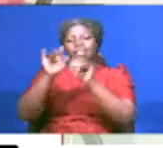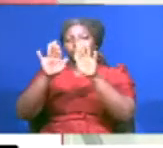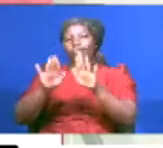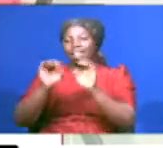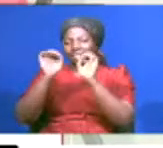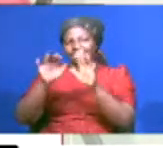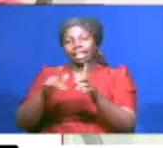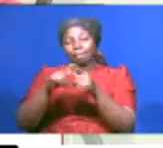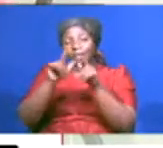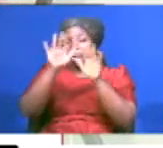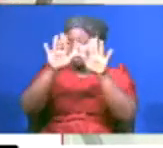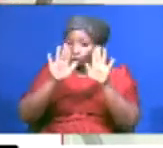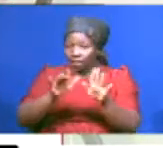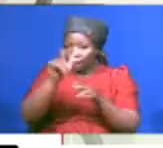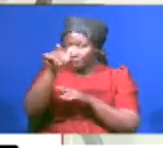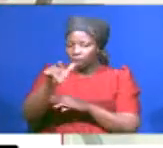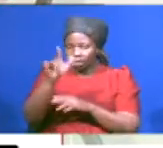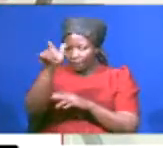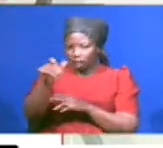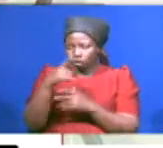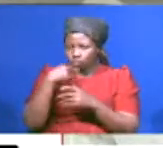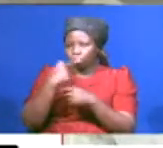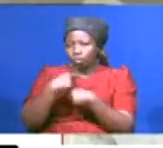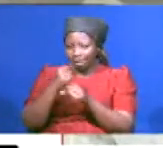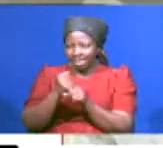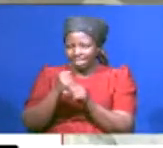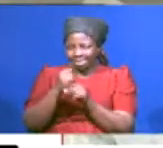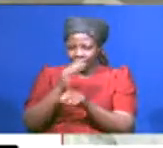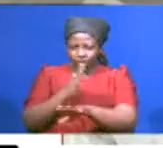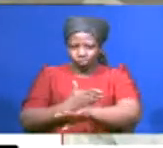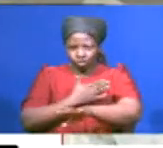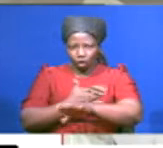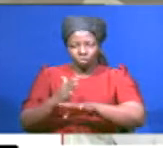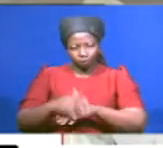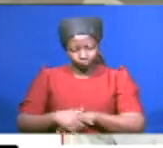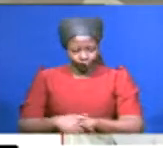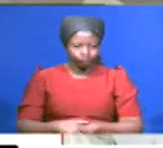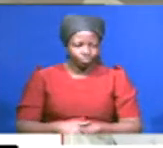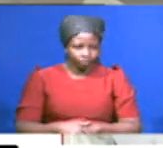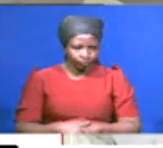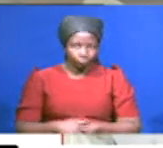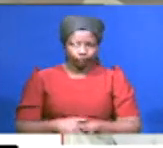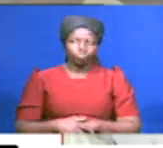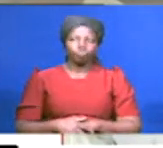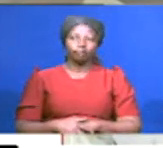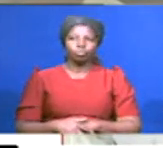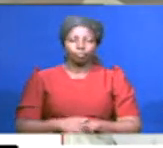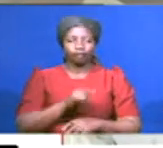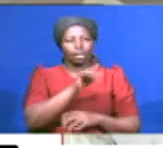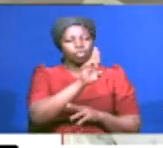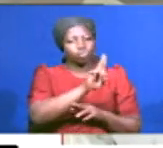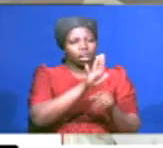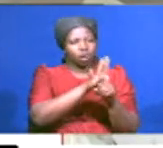mtu wa maana kabisa ni yule composer mwenyewe. Yeah, yeah, a recording artist, a composer. Yeah, composer takes a lot of time. Yes.